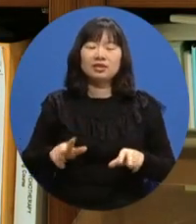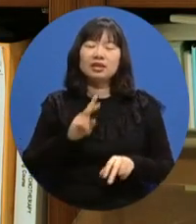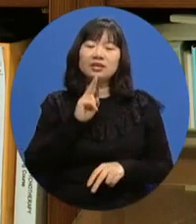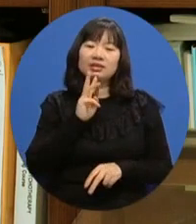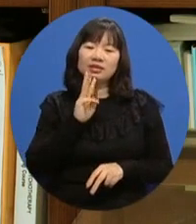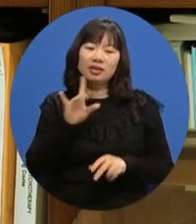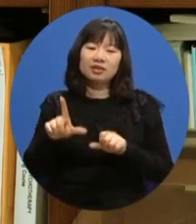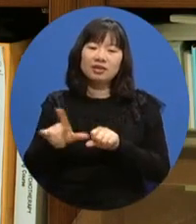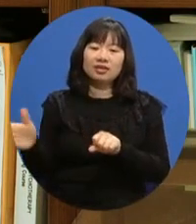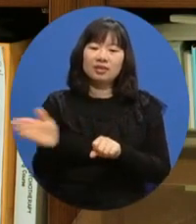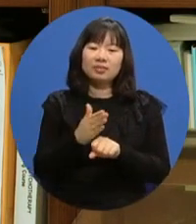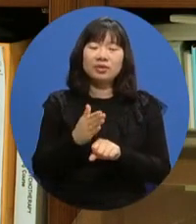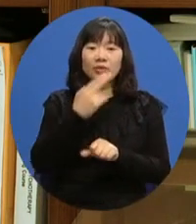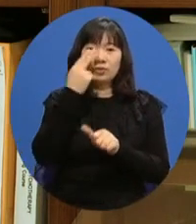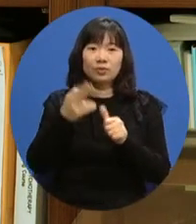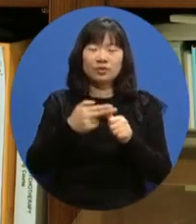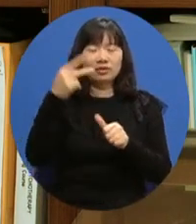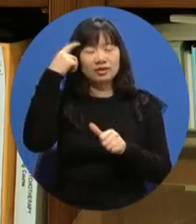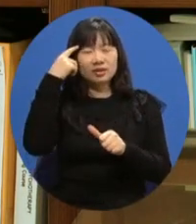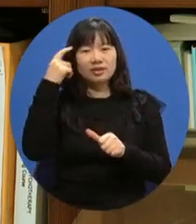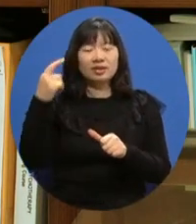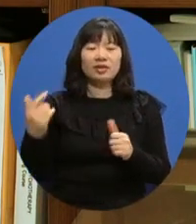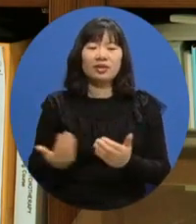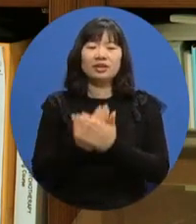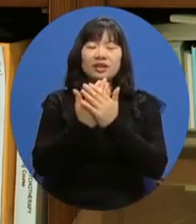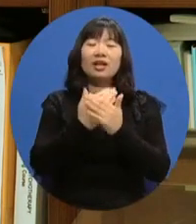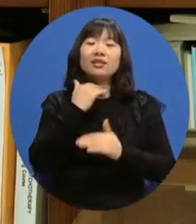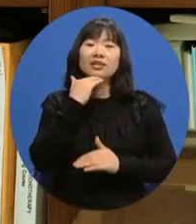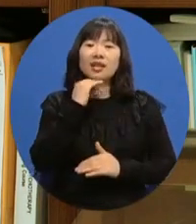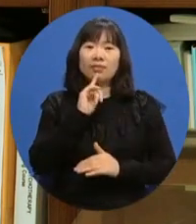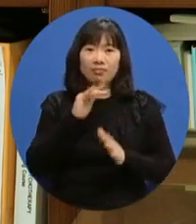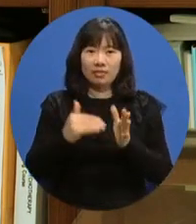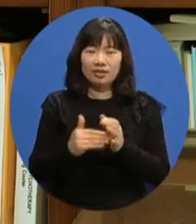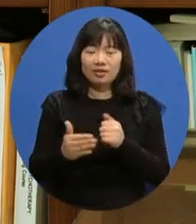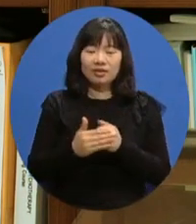이 시기는 굉장히 도전 정신이 그 왕성한 나이예요.